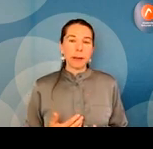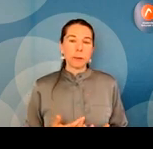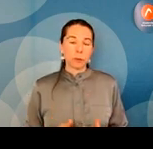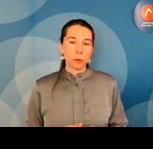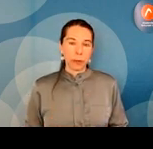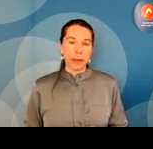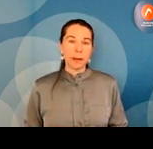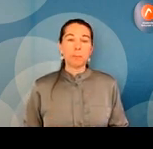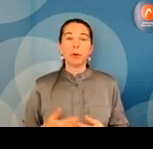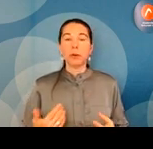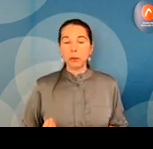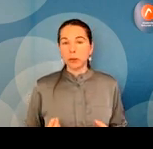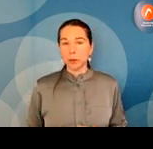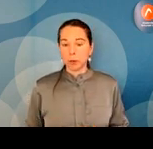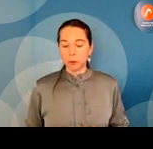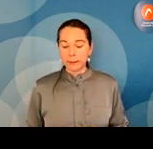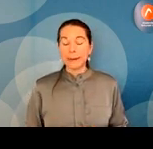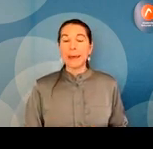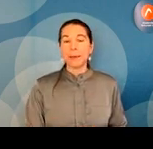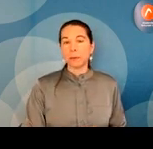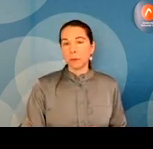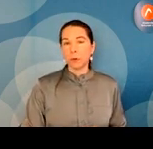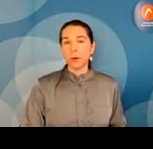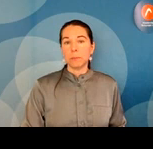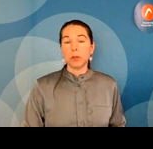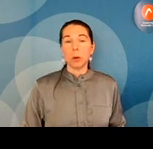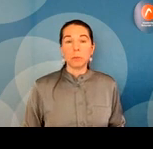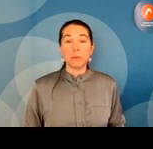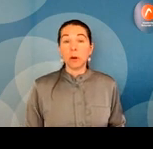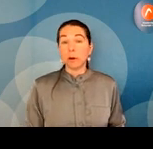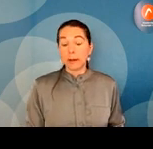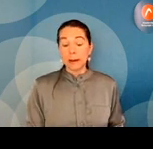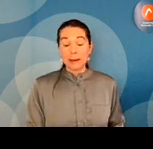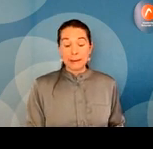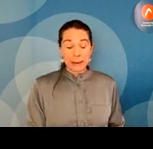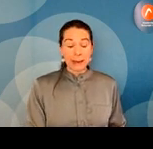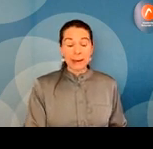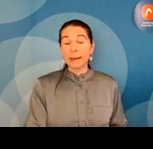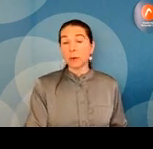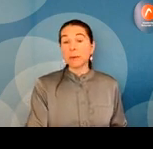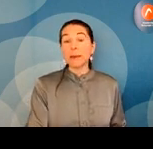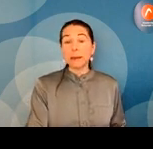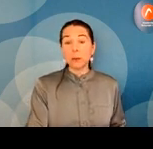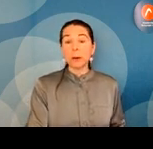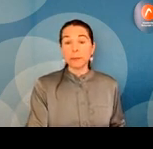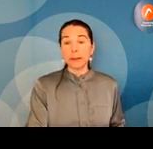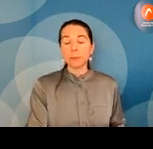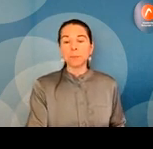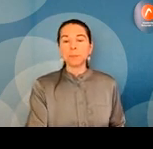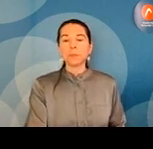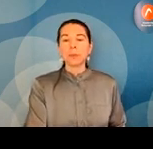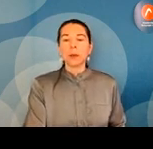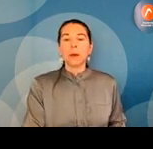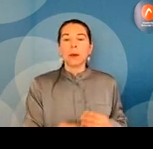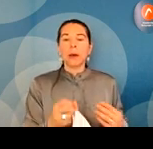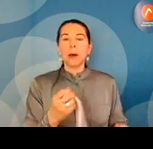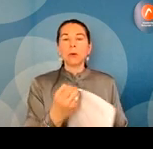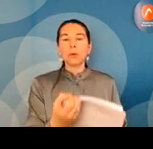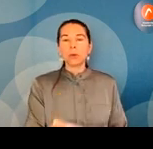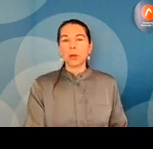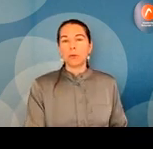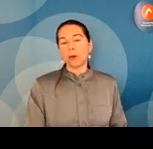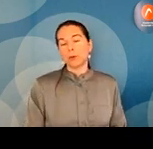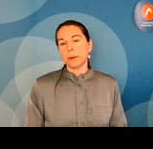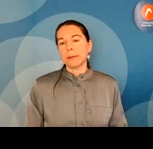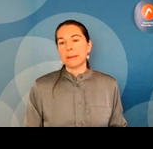särbehandling som sker på grund av ålder ändå bedöms vara skälig och tillåten.